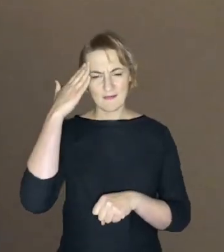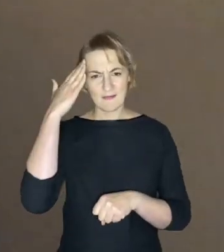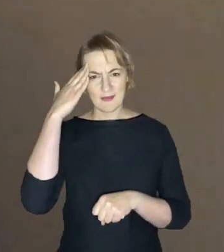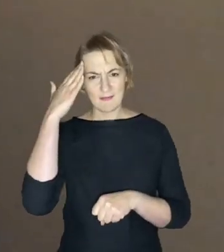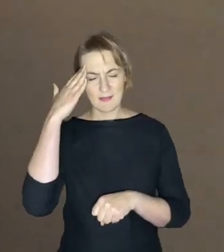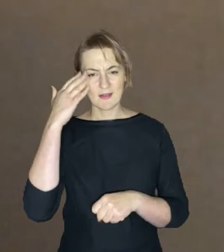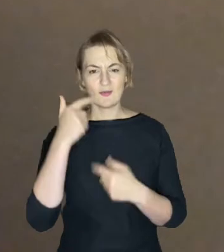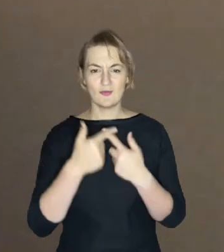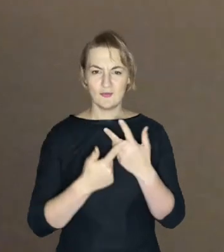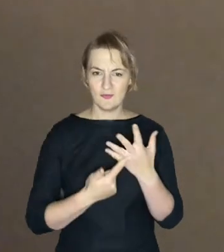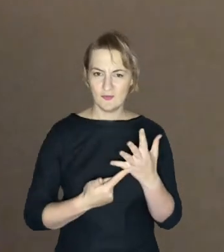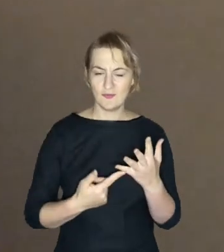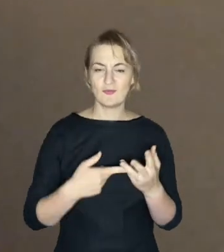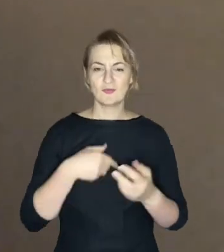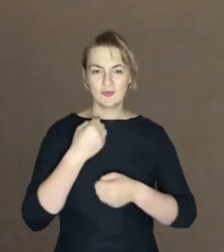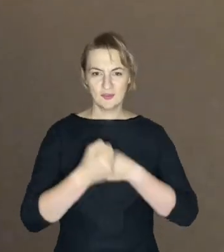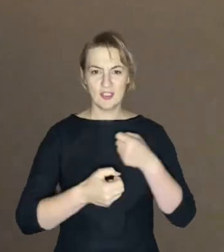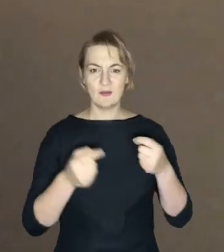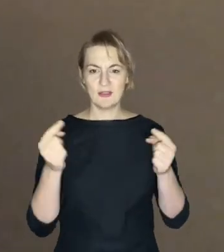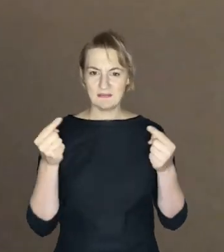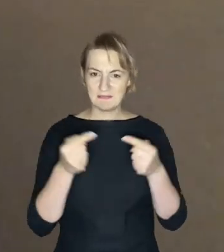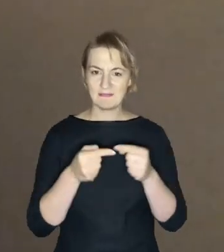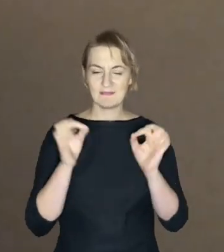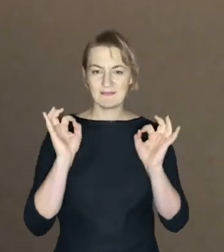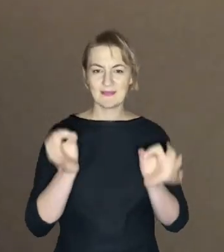na przykład no,